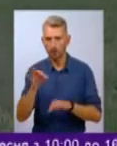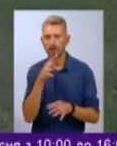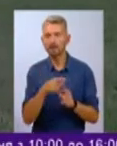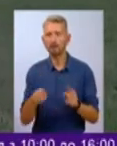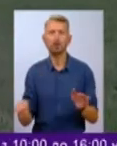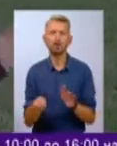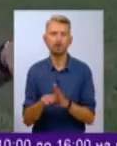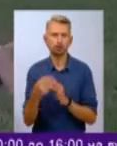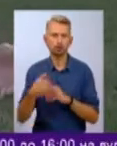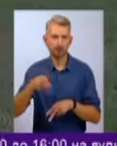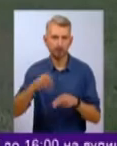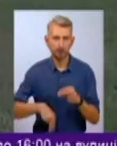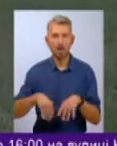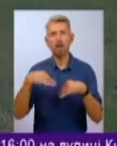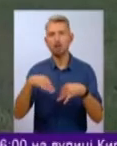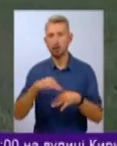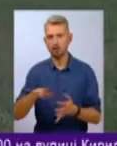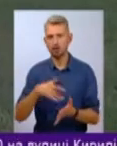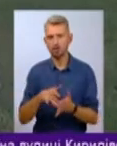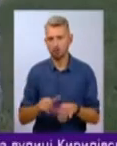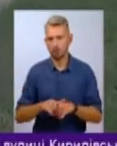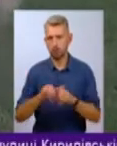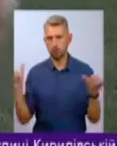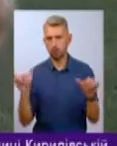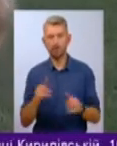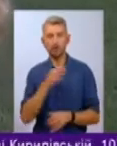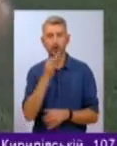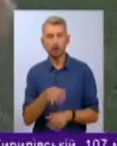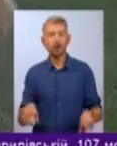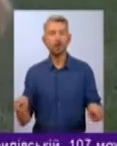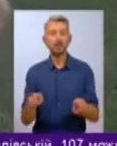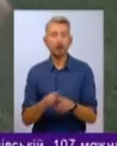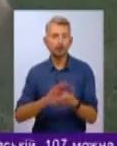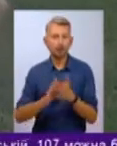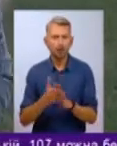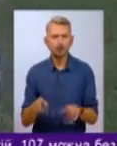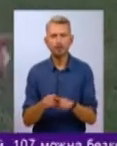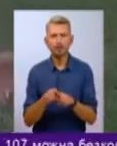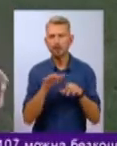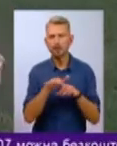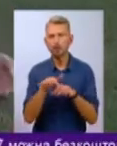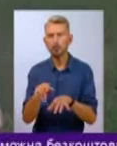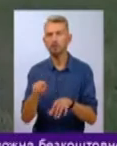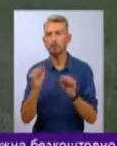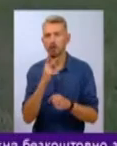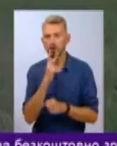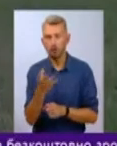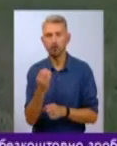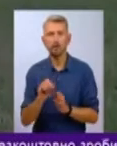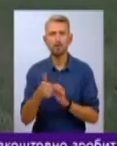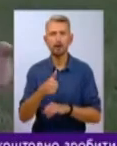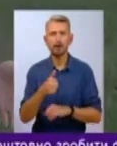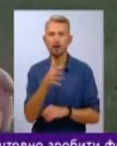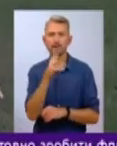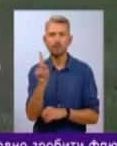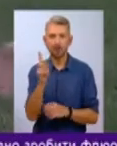вже позаду, тож і машин в місті побільшало. Зазначу, що саме таку картину з таким самим затором ви могли спостерігати тут ще у першій годині дня.